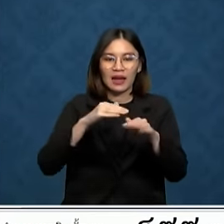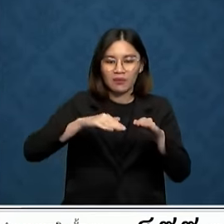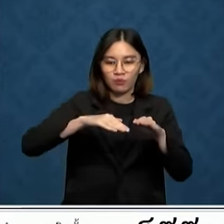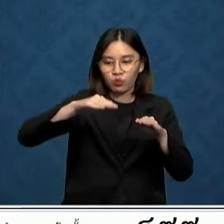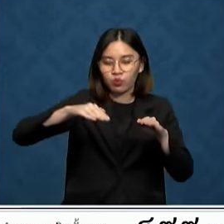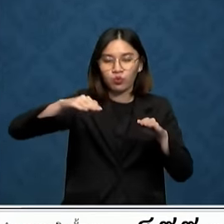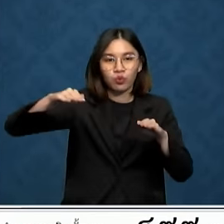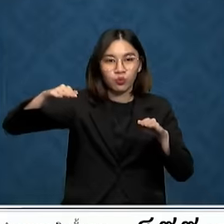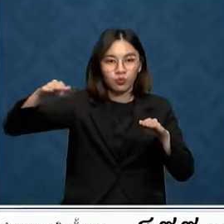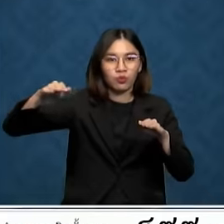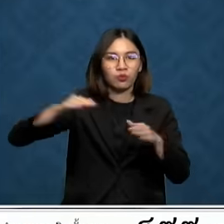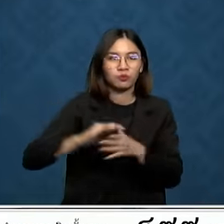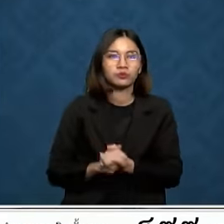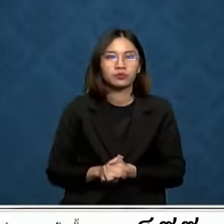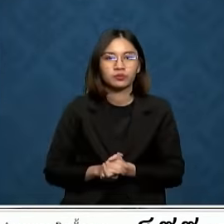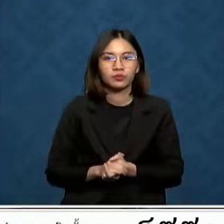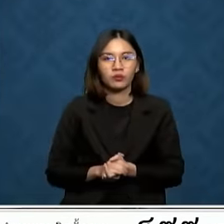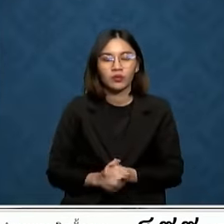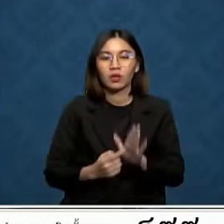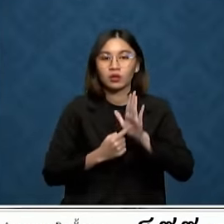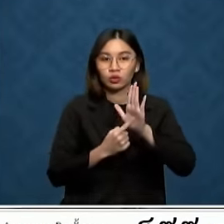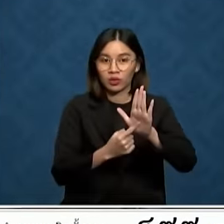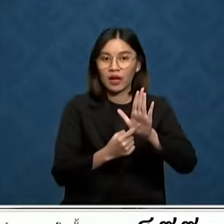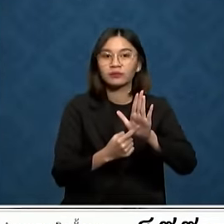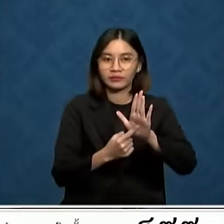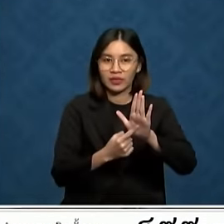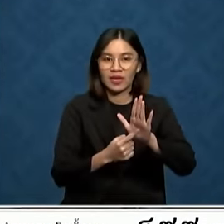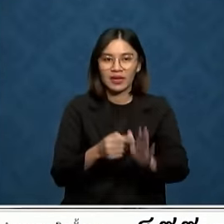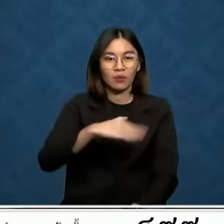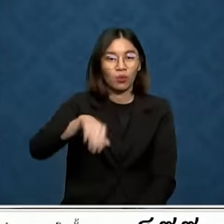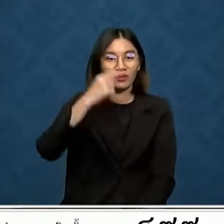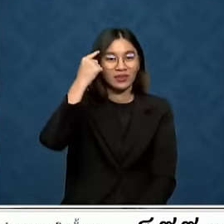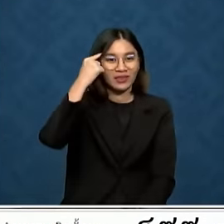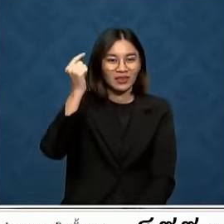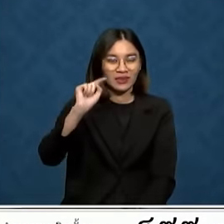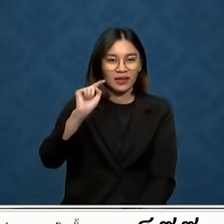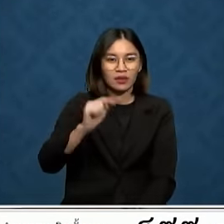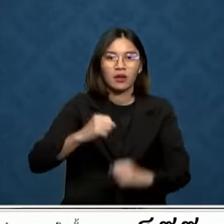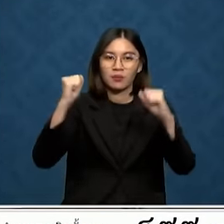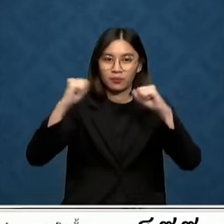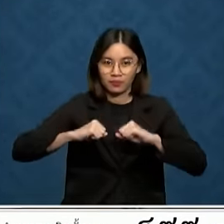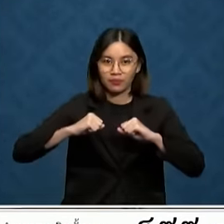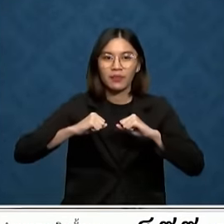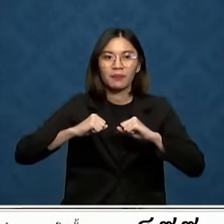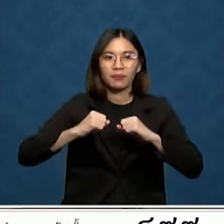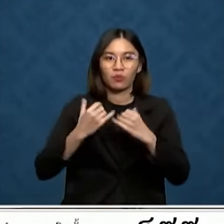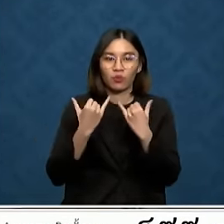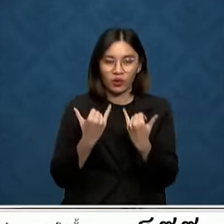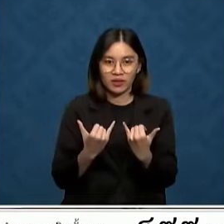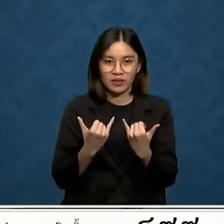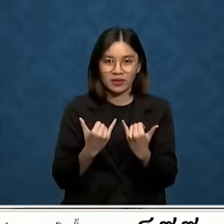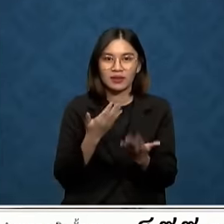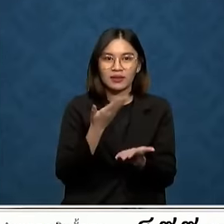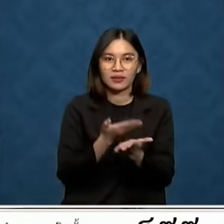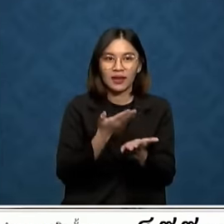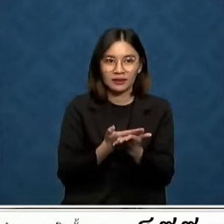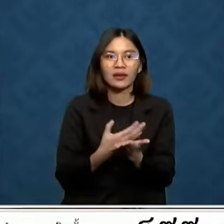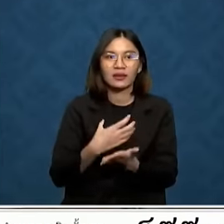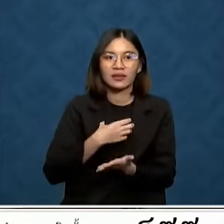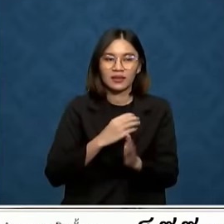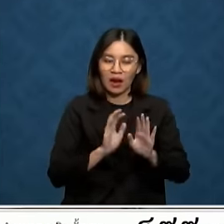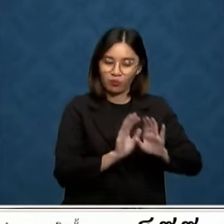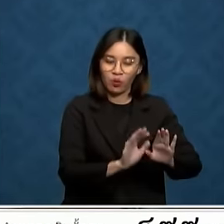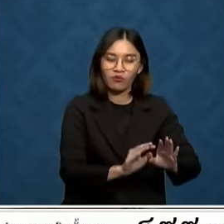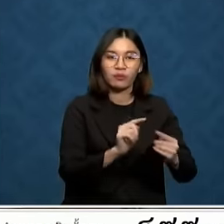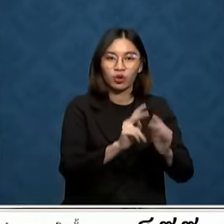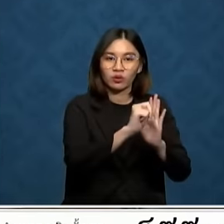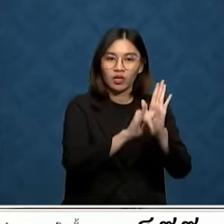น